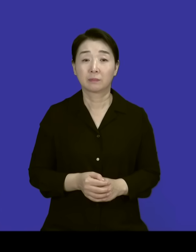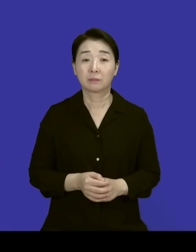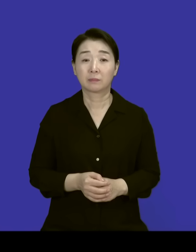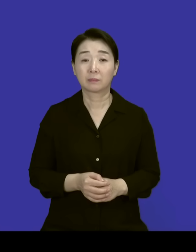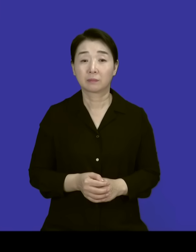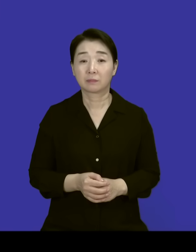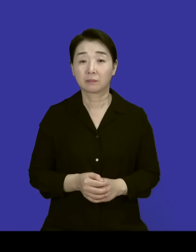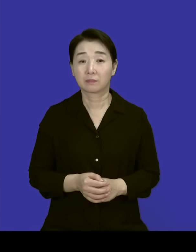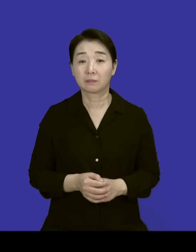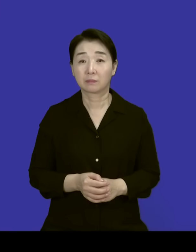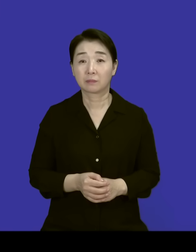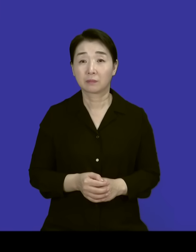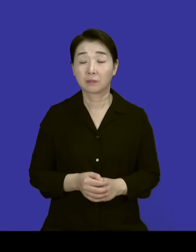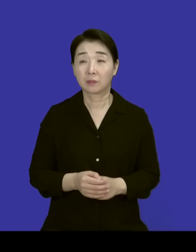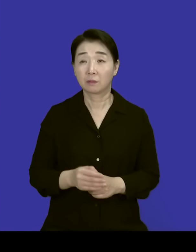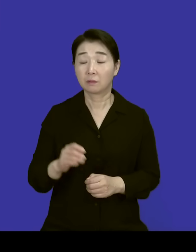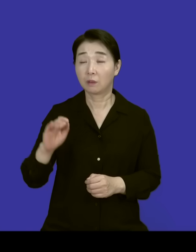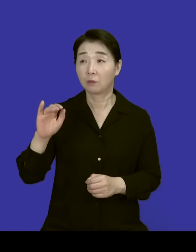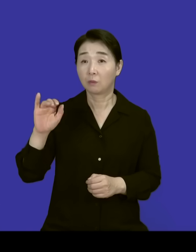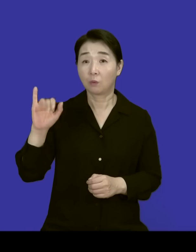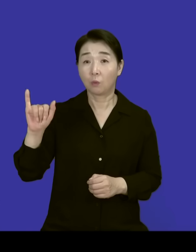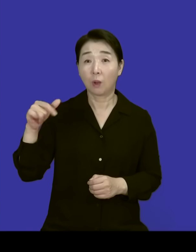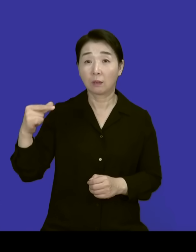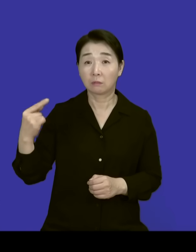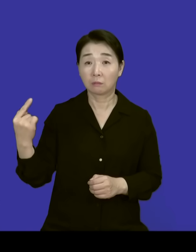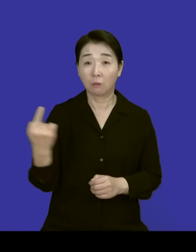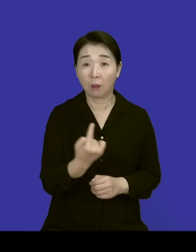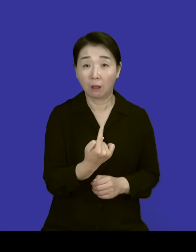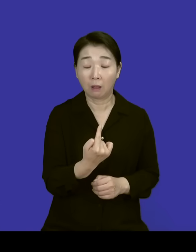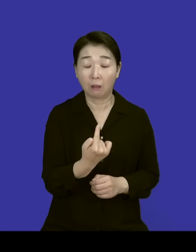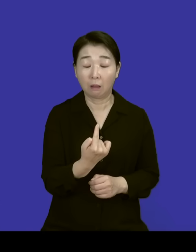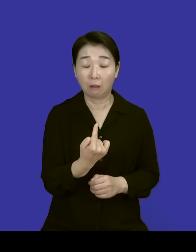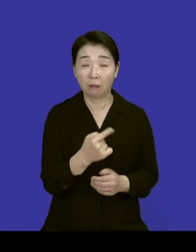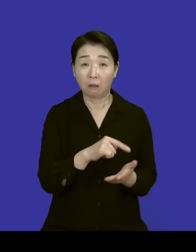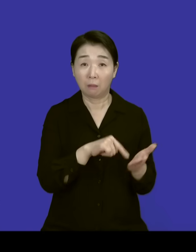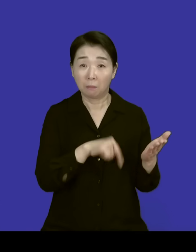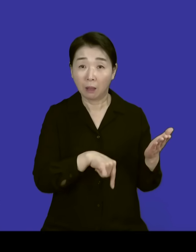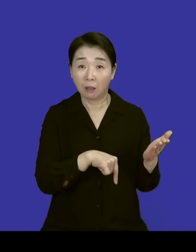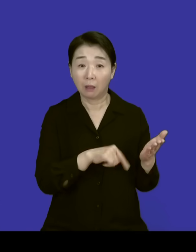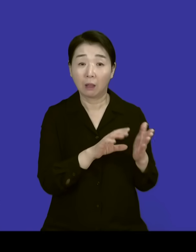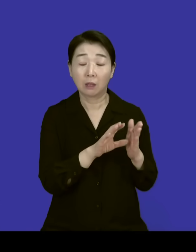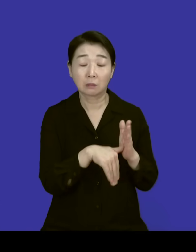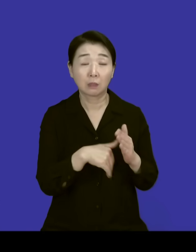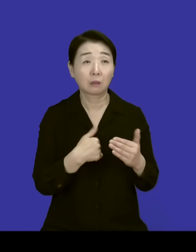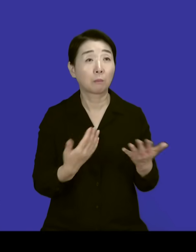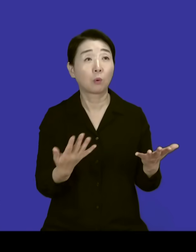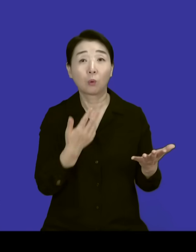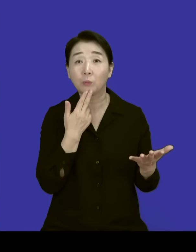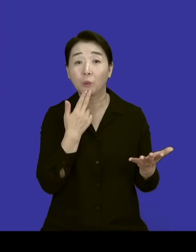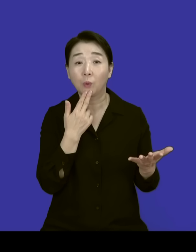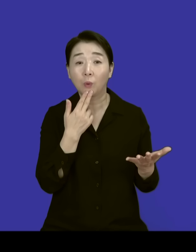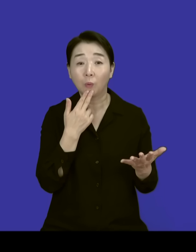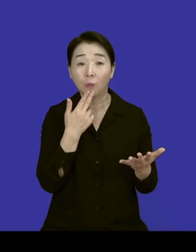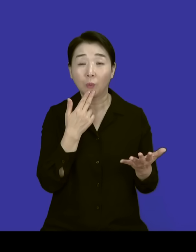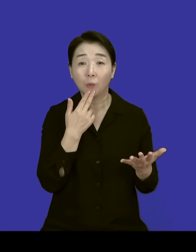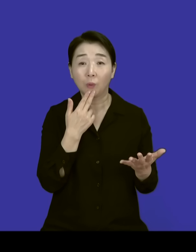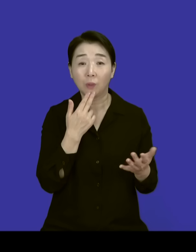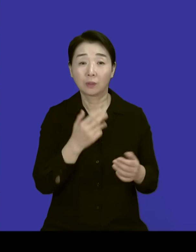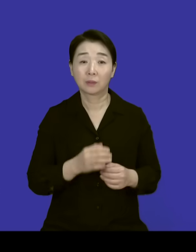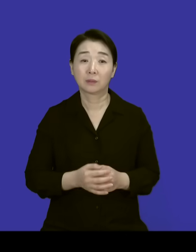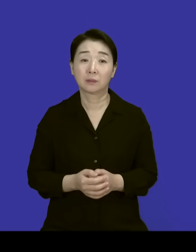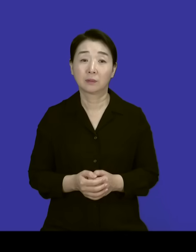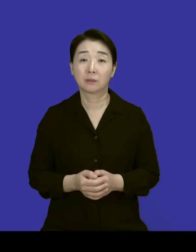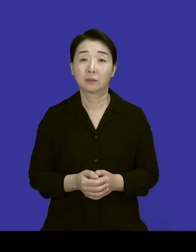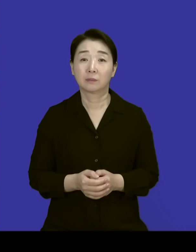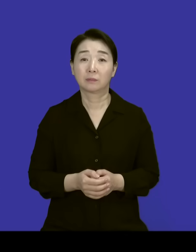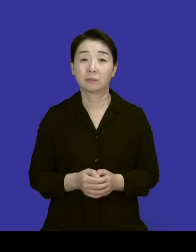그냥 나와가지고 무작정인데 갑자기 오셨잖아요. 그때 이제 선미를 안 거죠. 어떻게 보면 딱 일어나가지고 바로